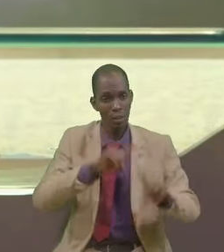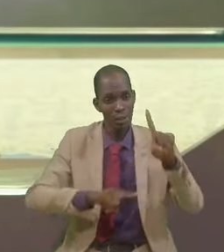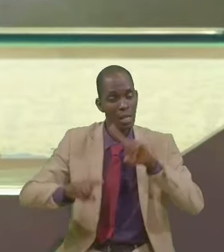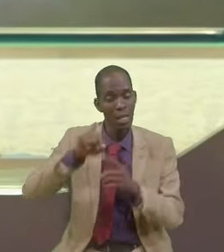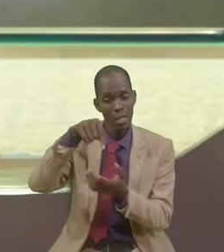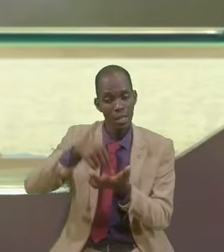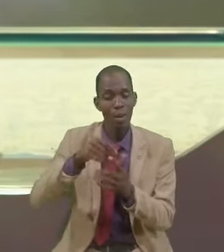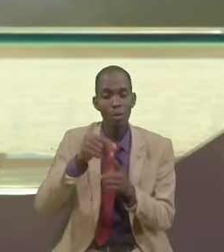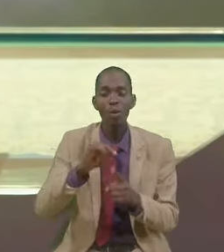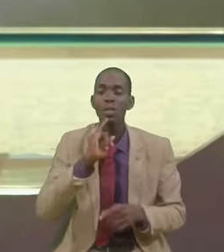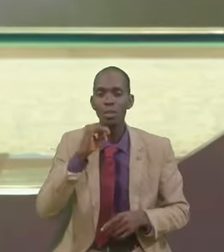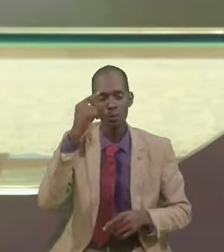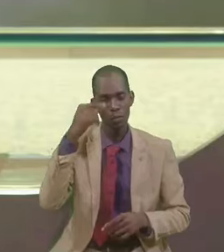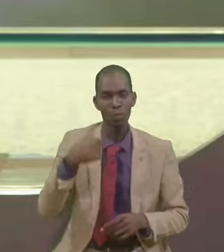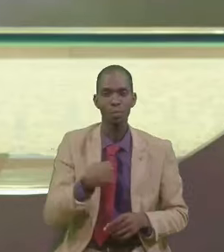Je dis ceci, c'est pour moi.